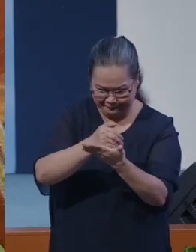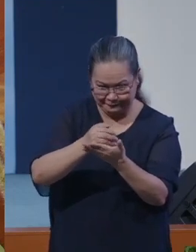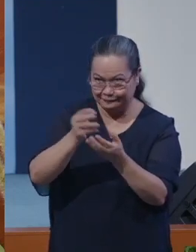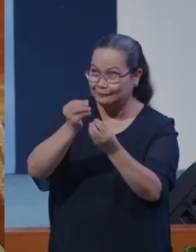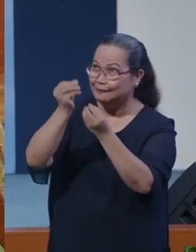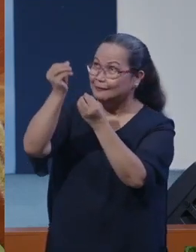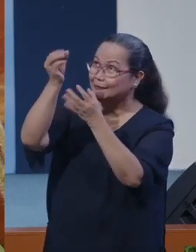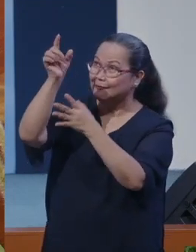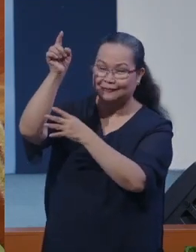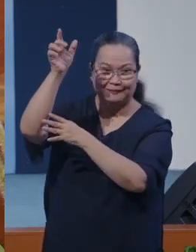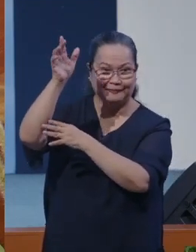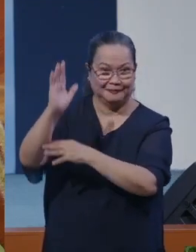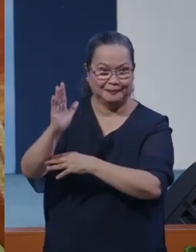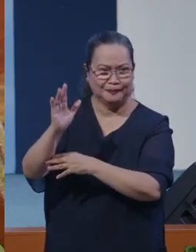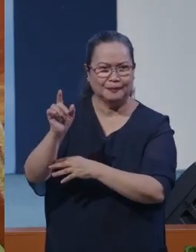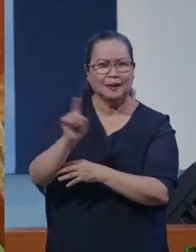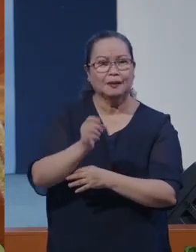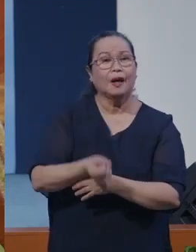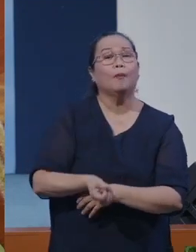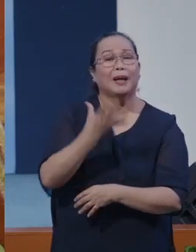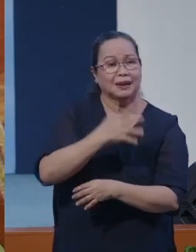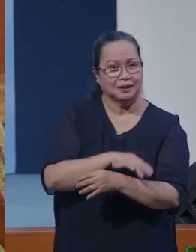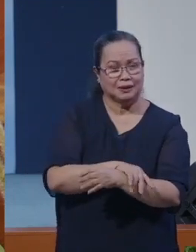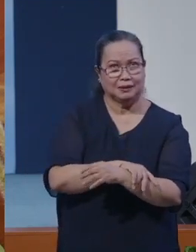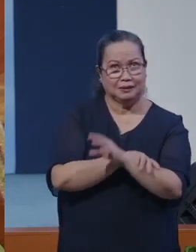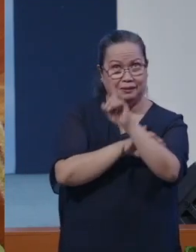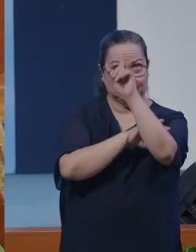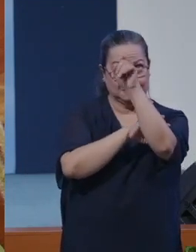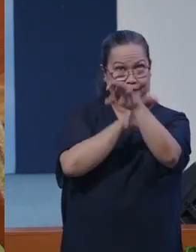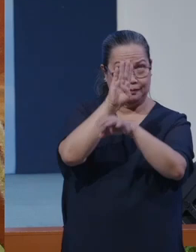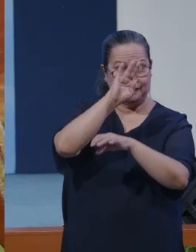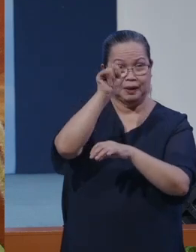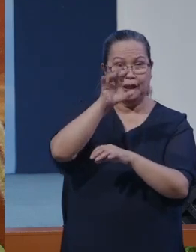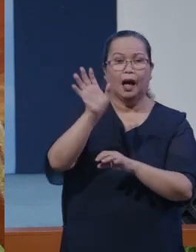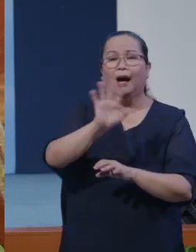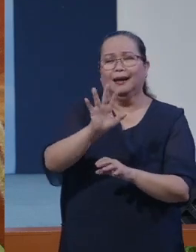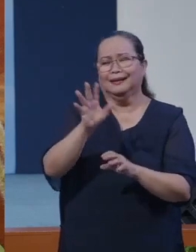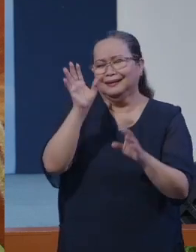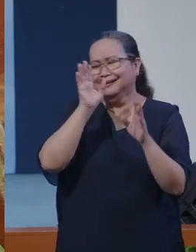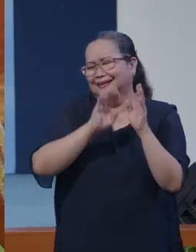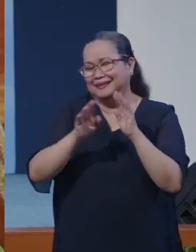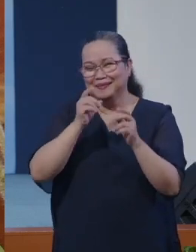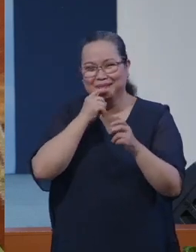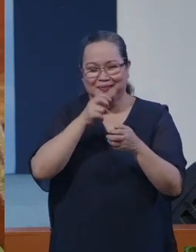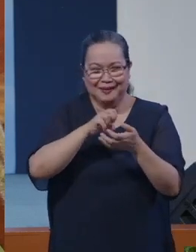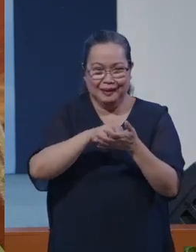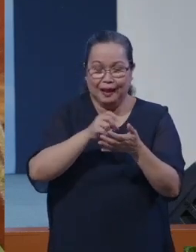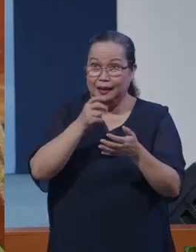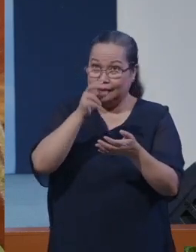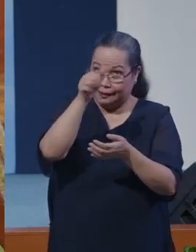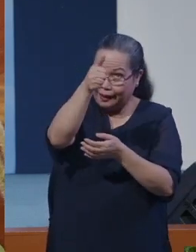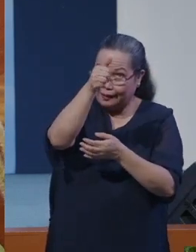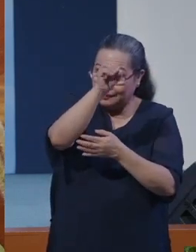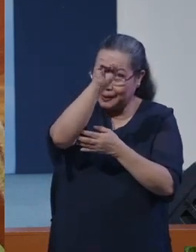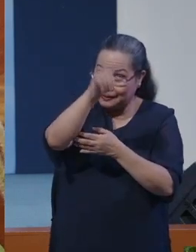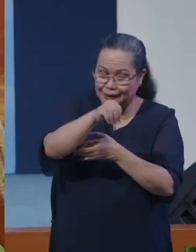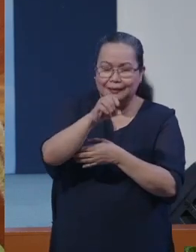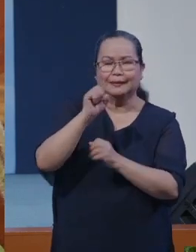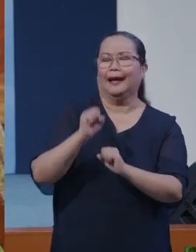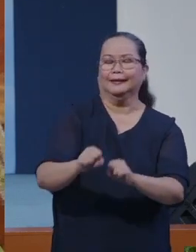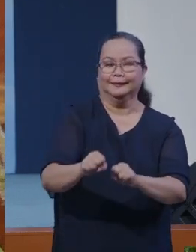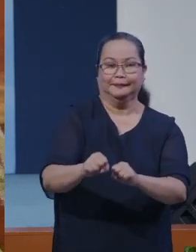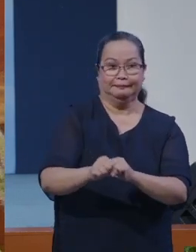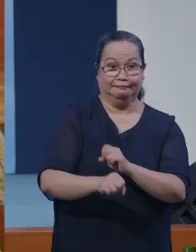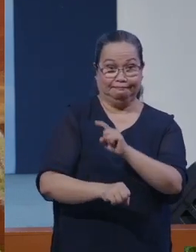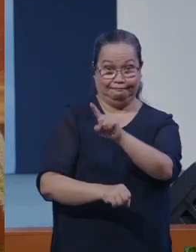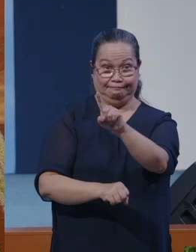ibibigay nyo sa Kanya. Magkano ba ibibigay, Pastor? Ay, huwag natin pagawayan yan. Sabi nyo, 10%. 10%, kaya ko yan. Kaya